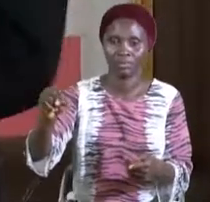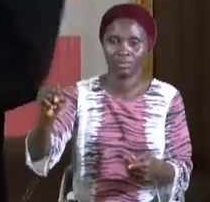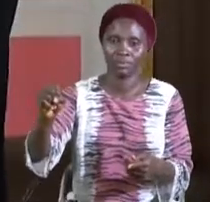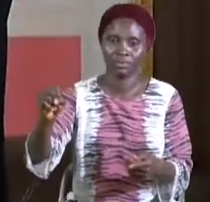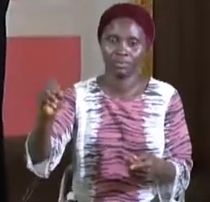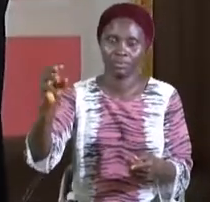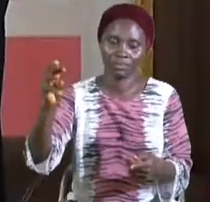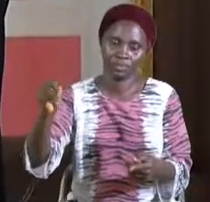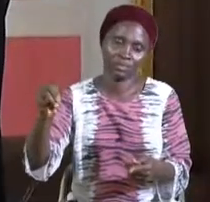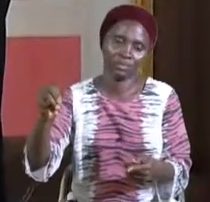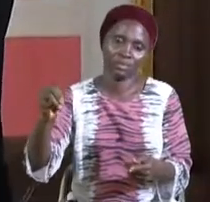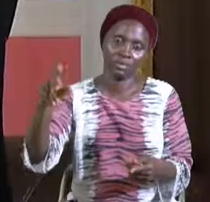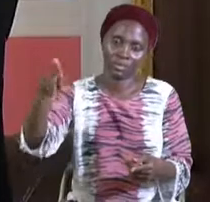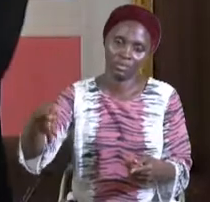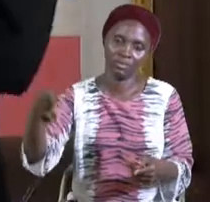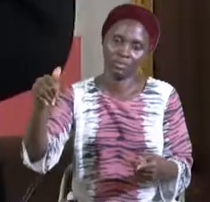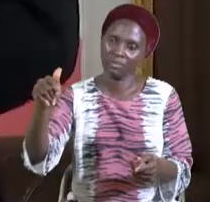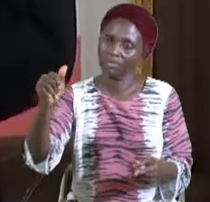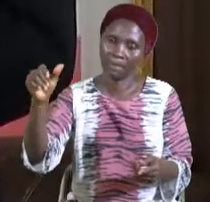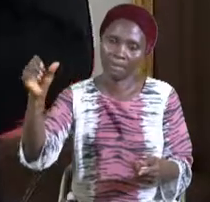138, Psaume 138,